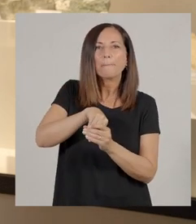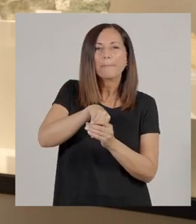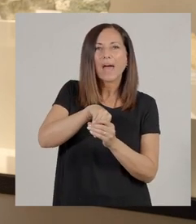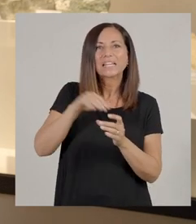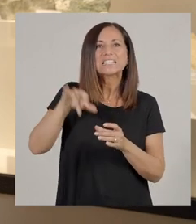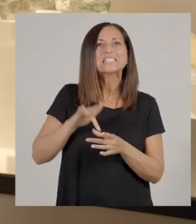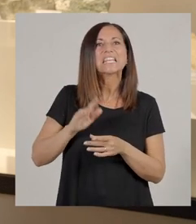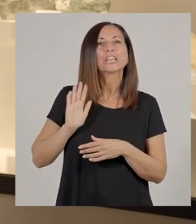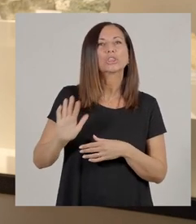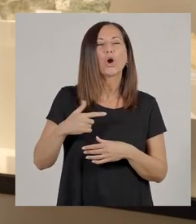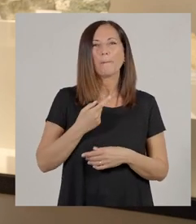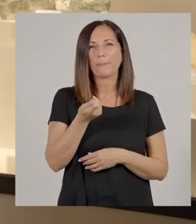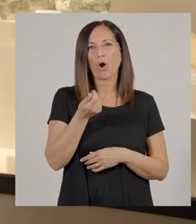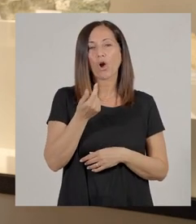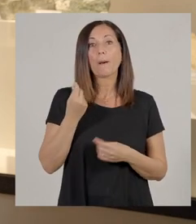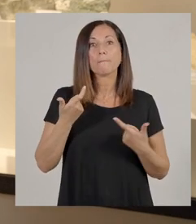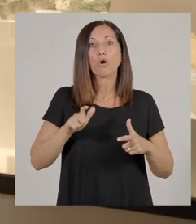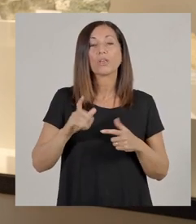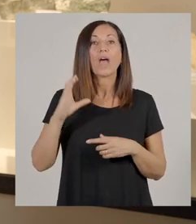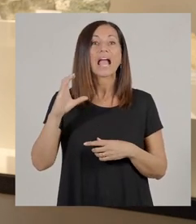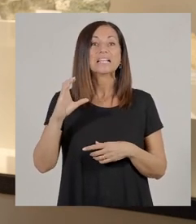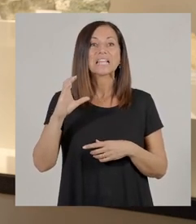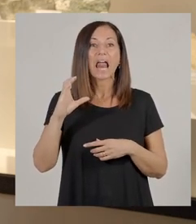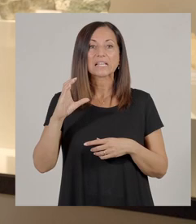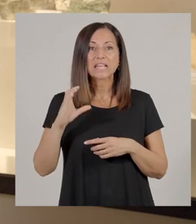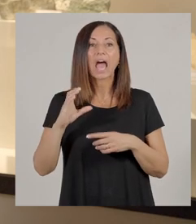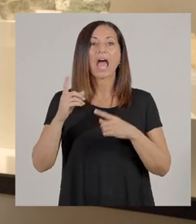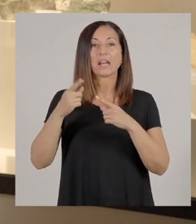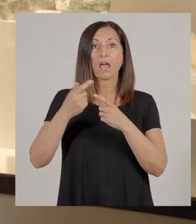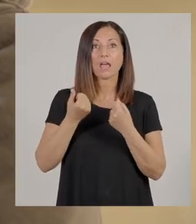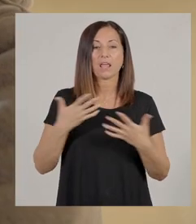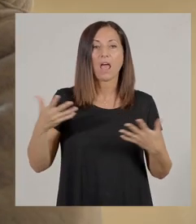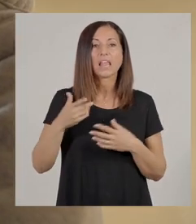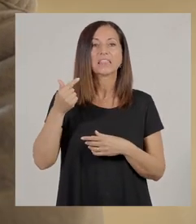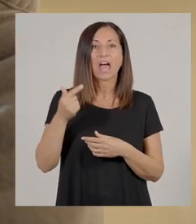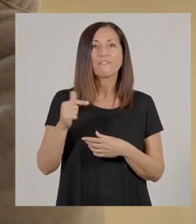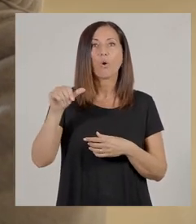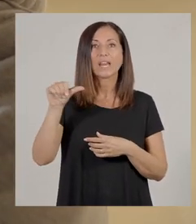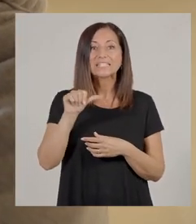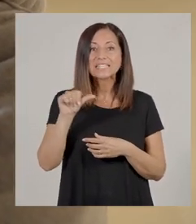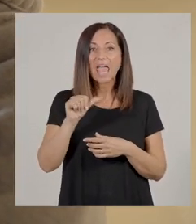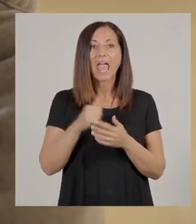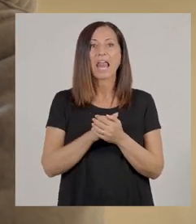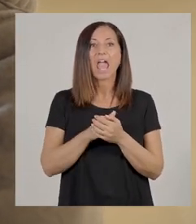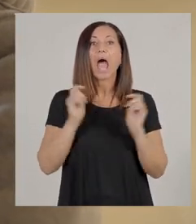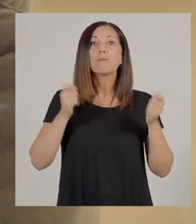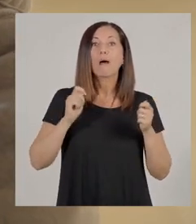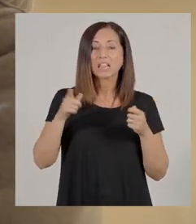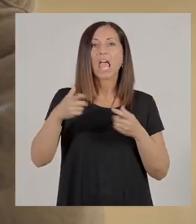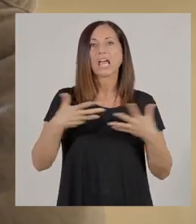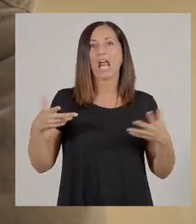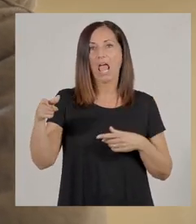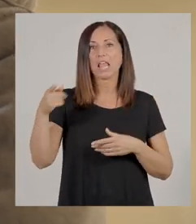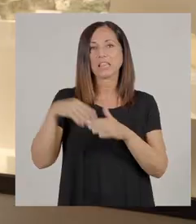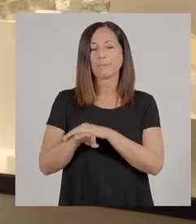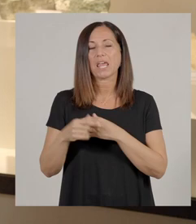sito minerario della Miata, perché le grosse miniere poi erano da Castellazzara in su, quindi il Tafone, il Ciele,